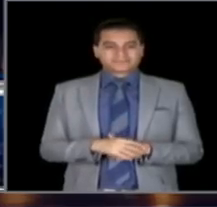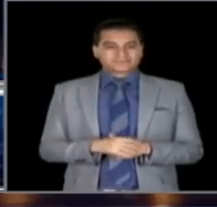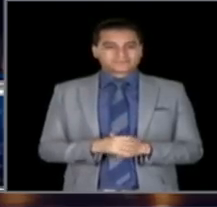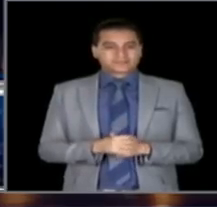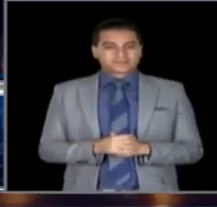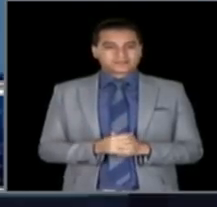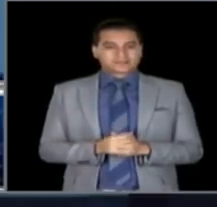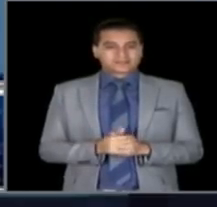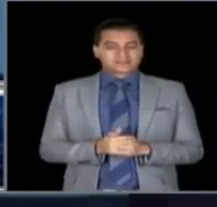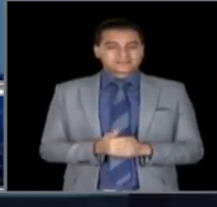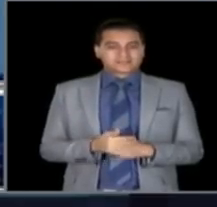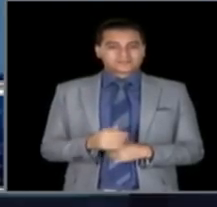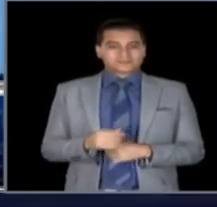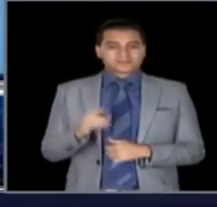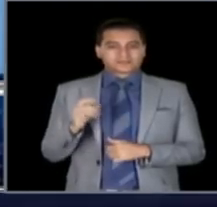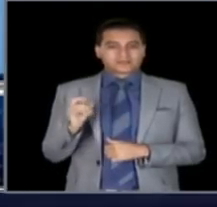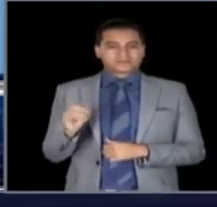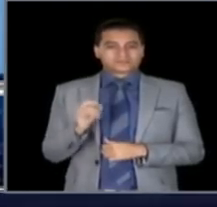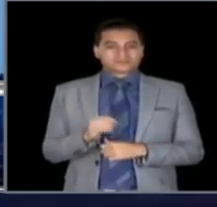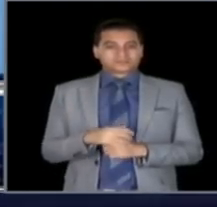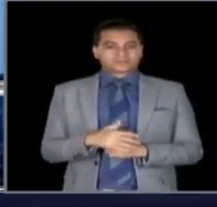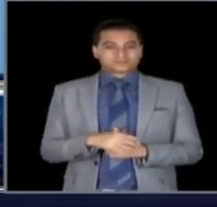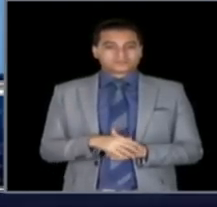555. لا 500. أنت 576 وأنت